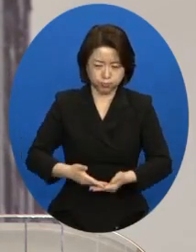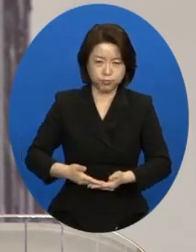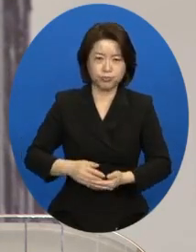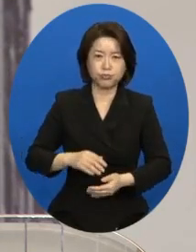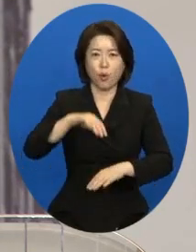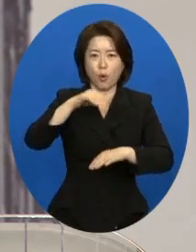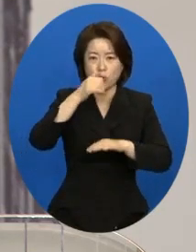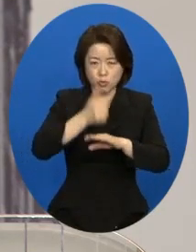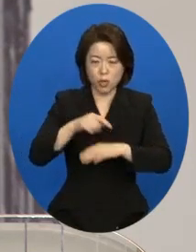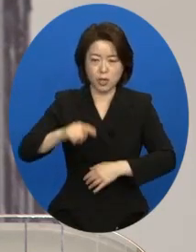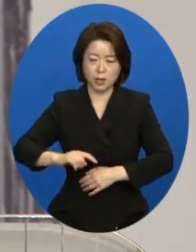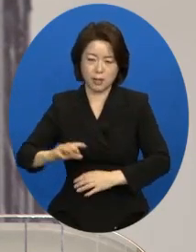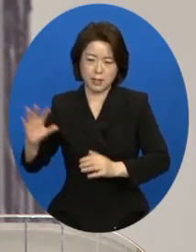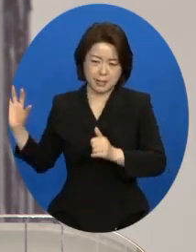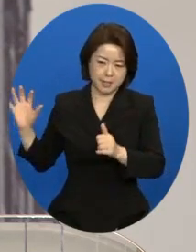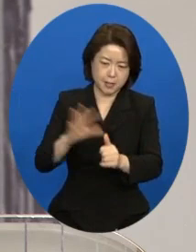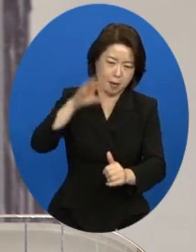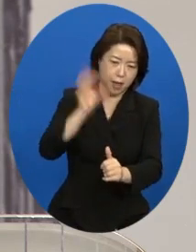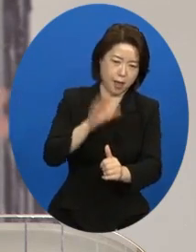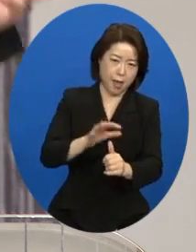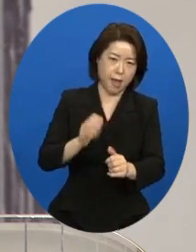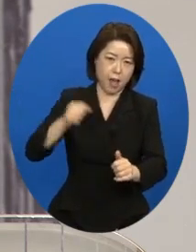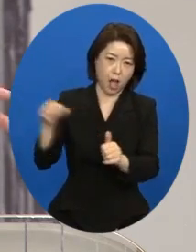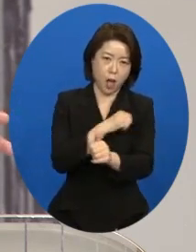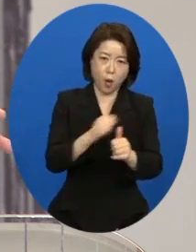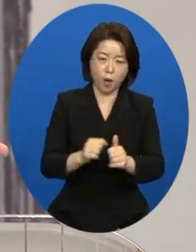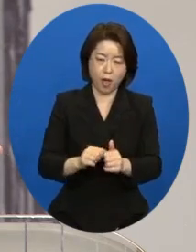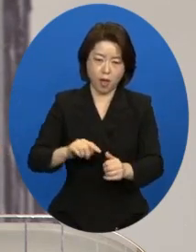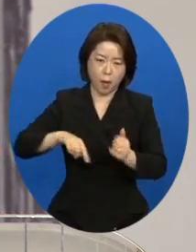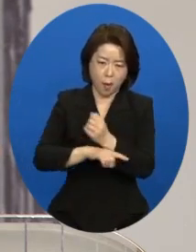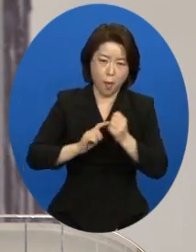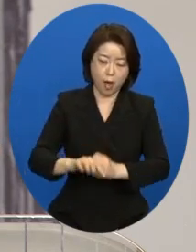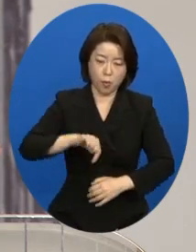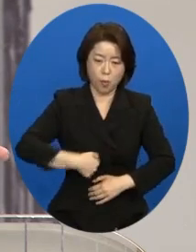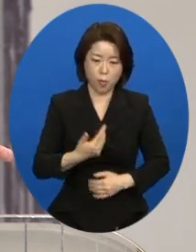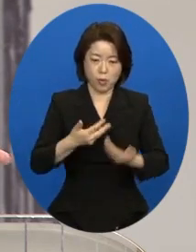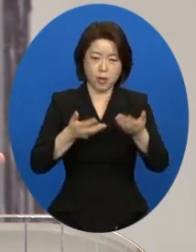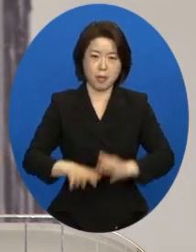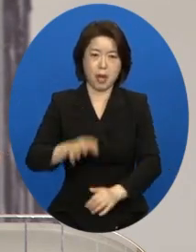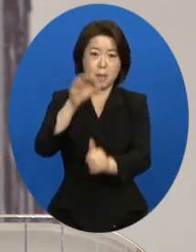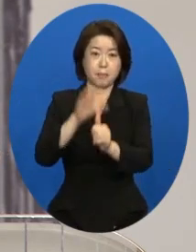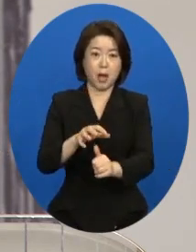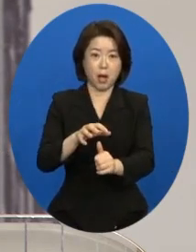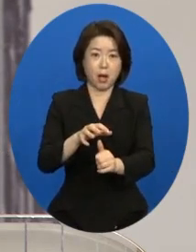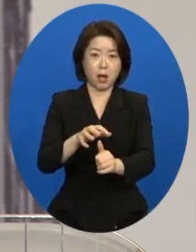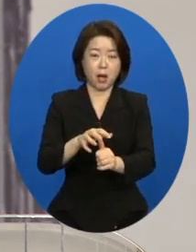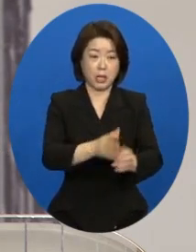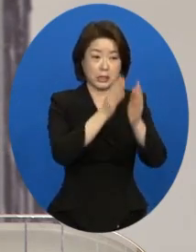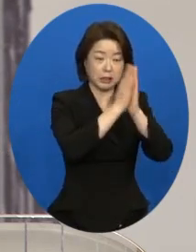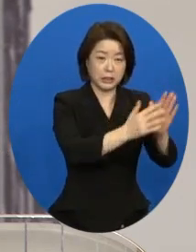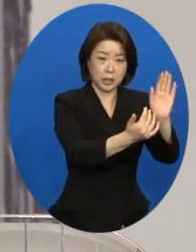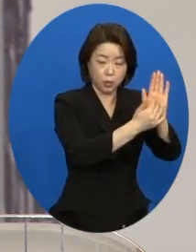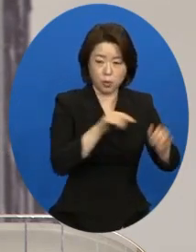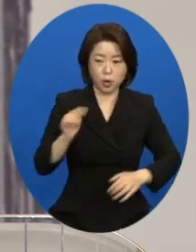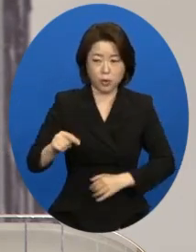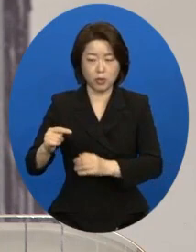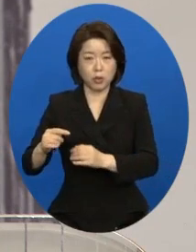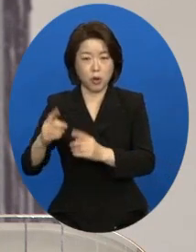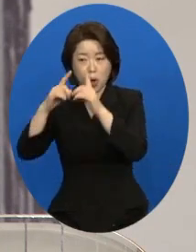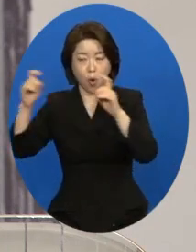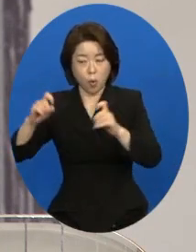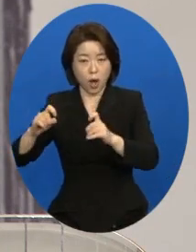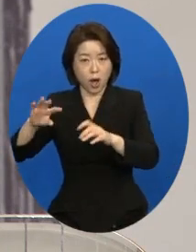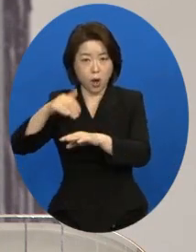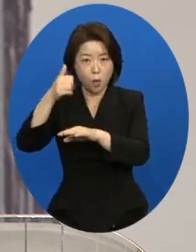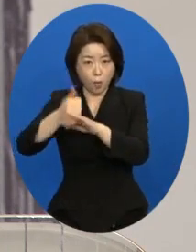받는데 집단 구타를 당하고 고문을 당하고 독방에 갇힙니다. 신사참배 거부하고는 비교가 안 돼요.